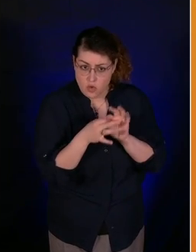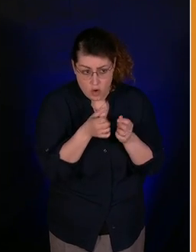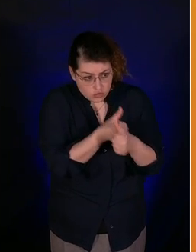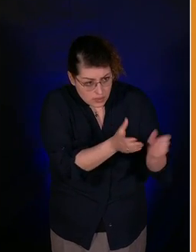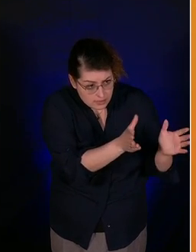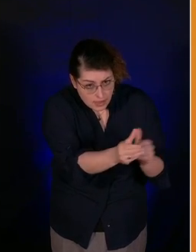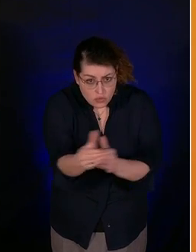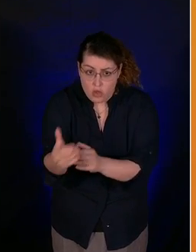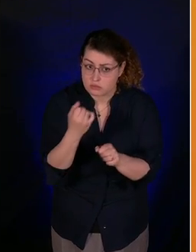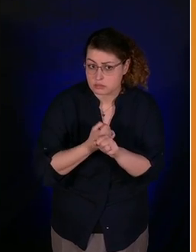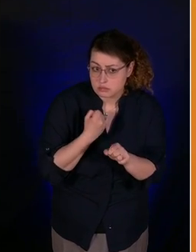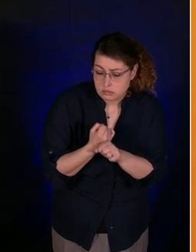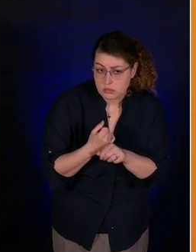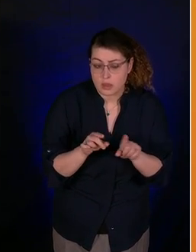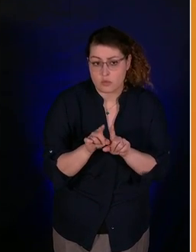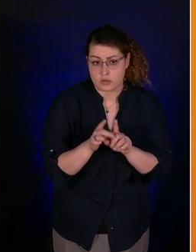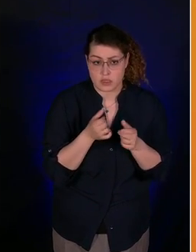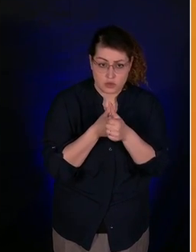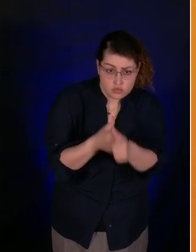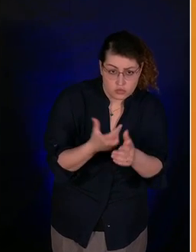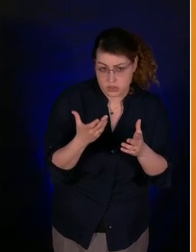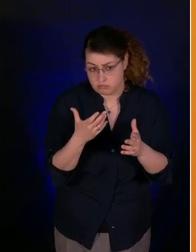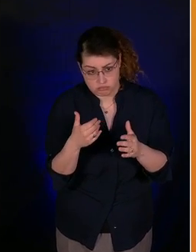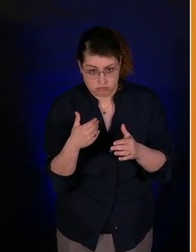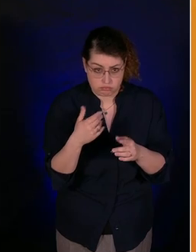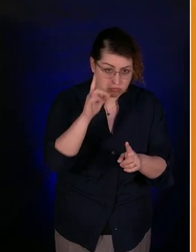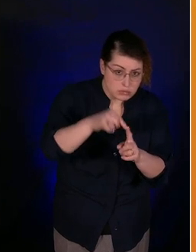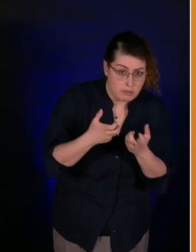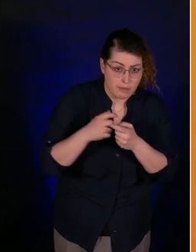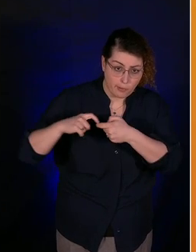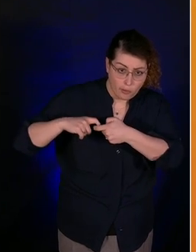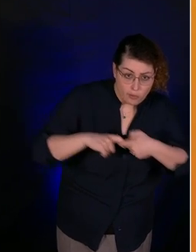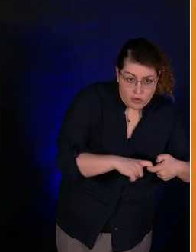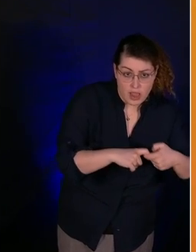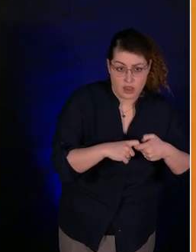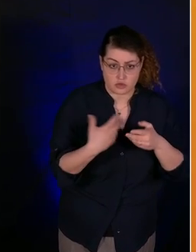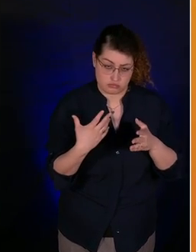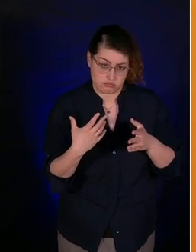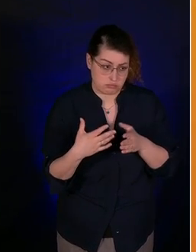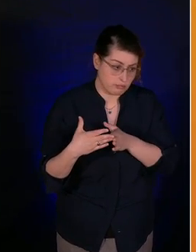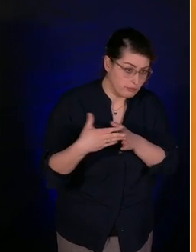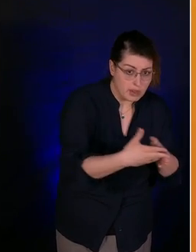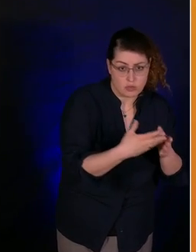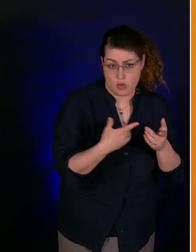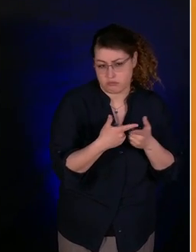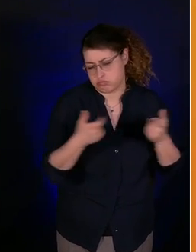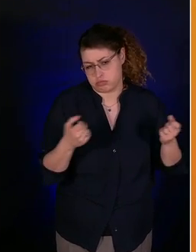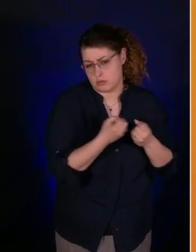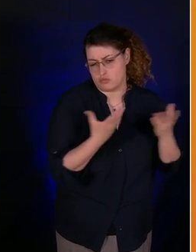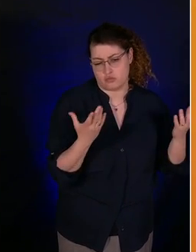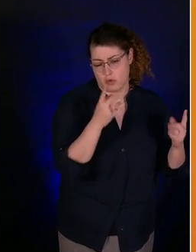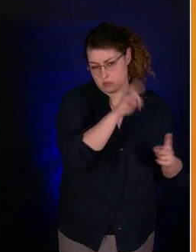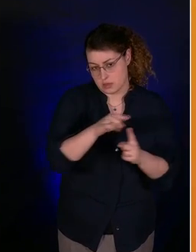secteur d'activité et le type de navigation. Remorquage, long cours, portuaire, offshore, enfin, il y en a